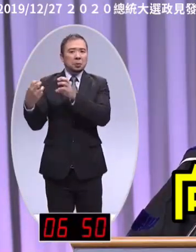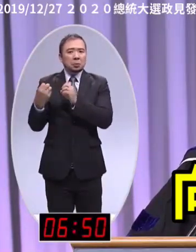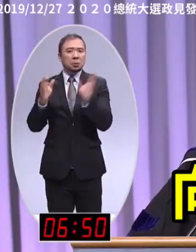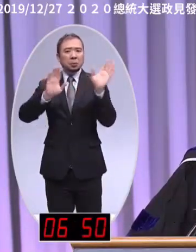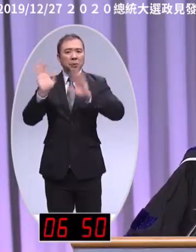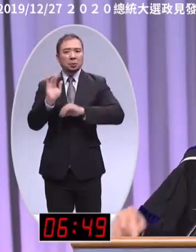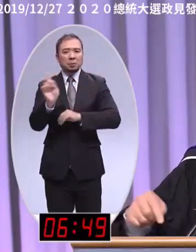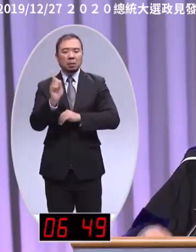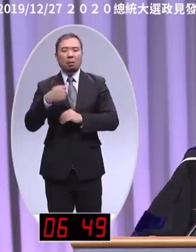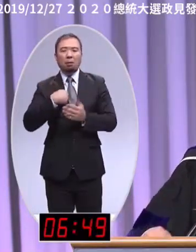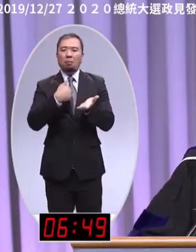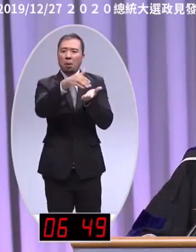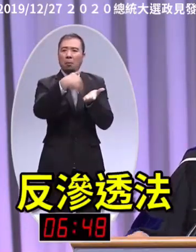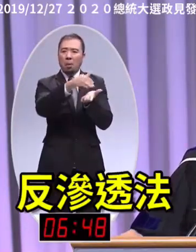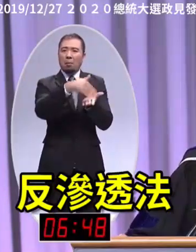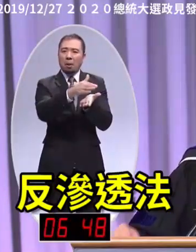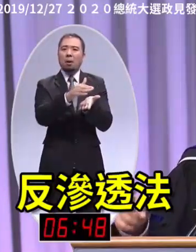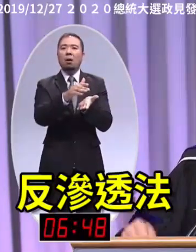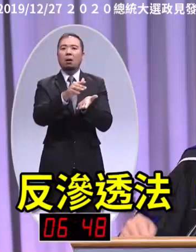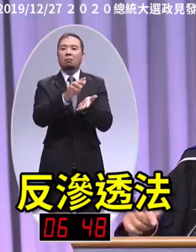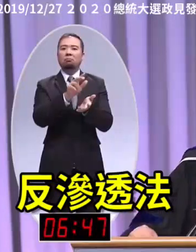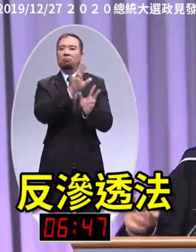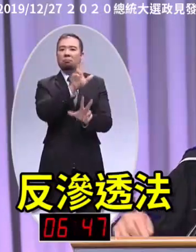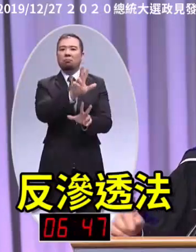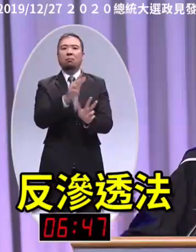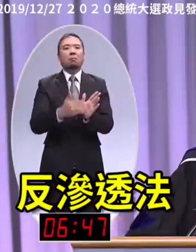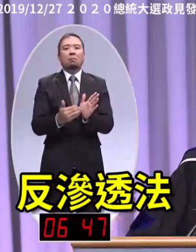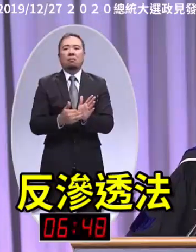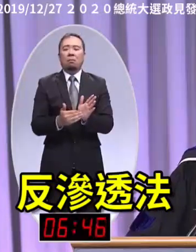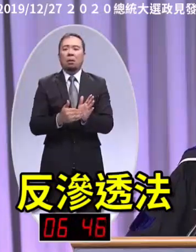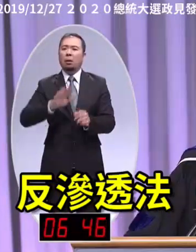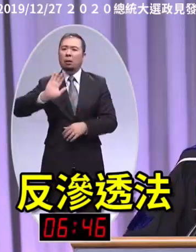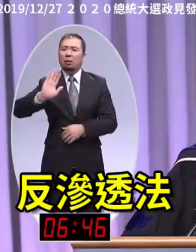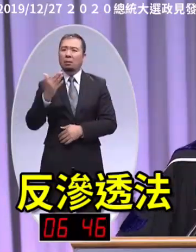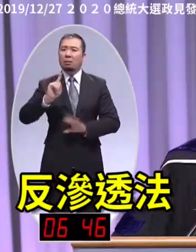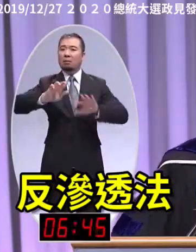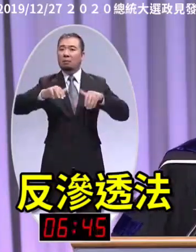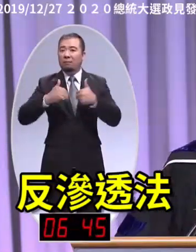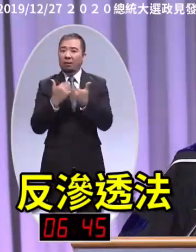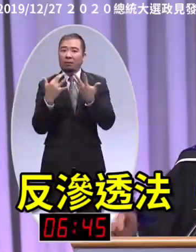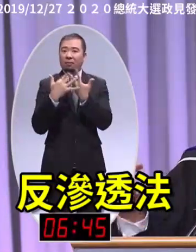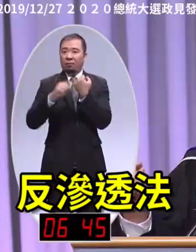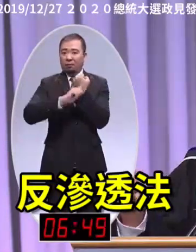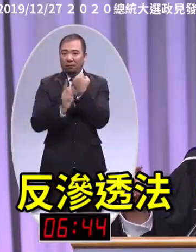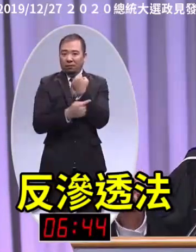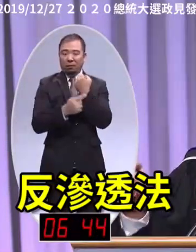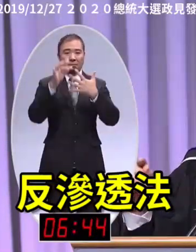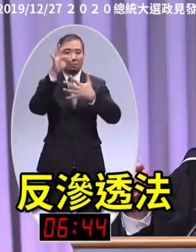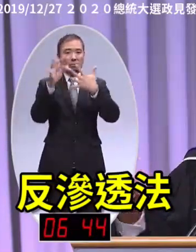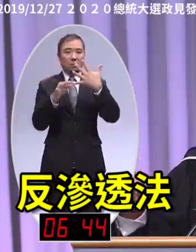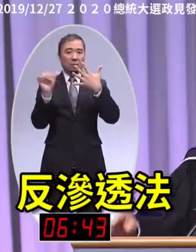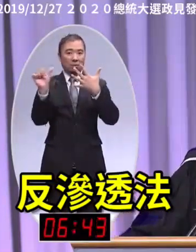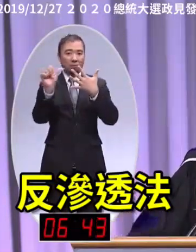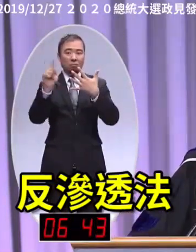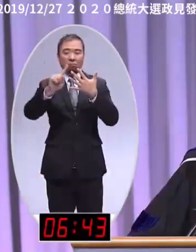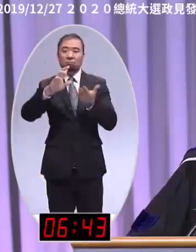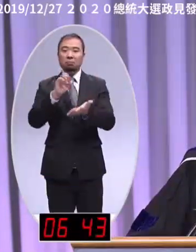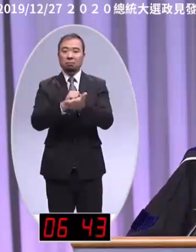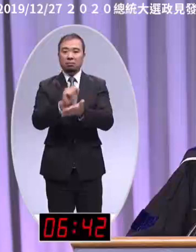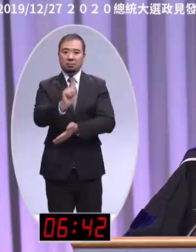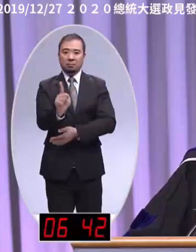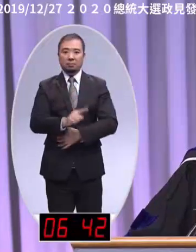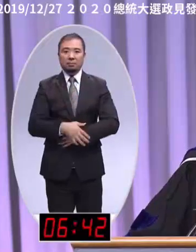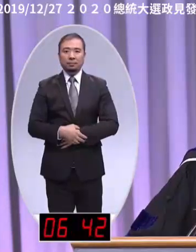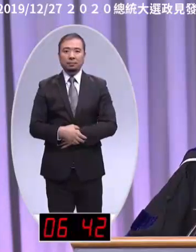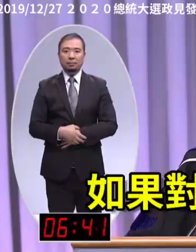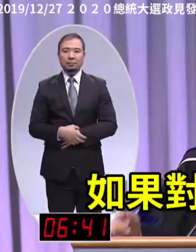回报。但是反渗透法第五条很明白的定定，